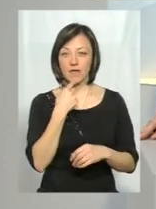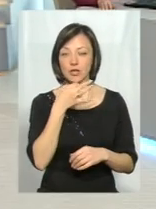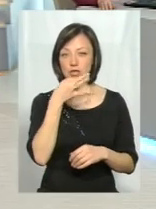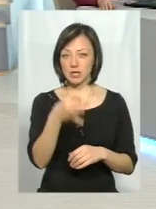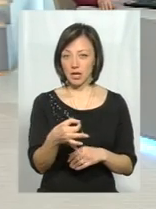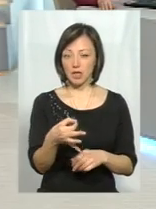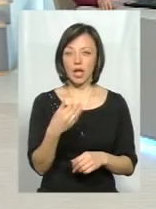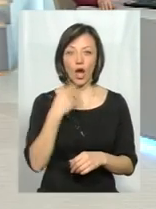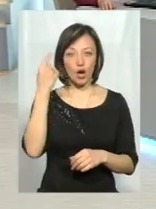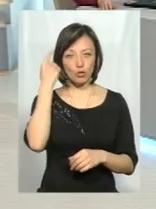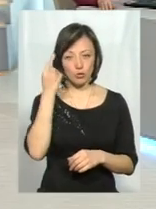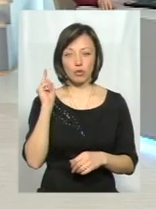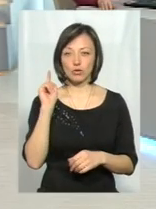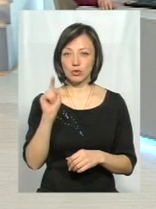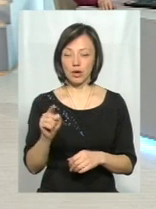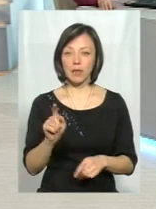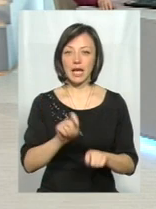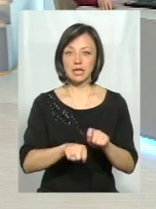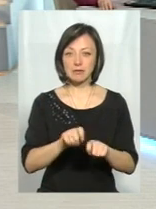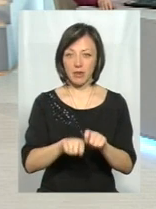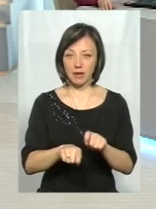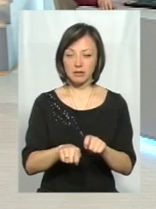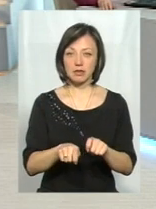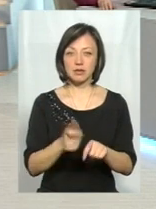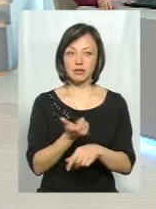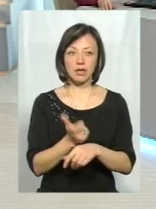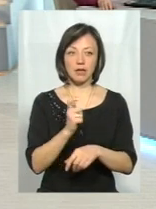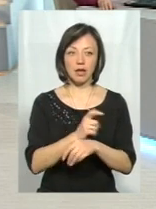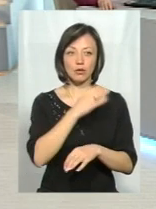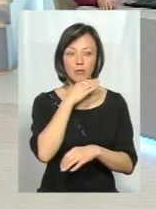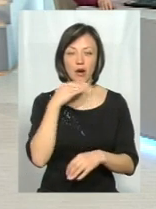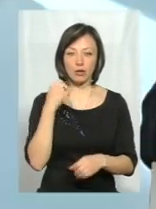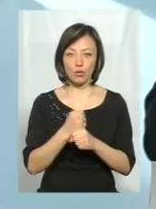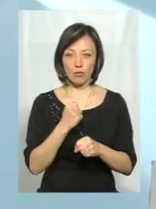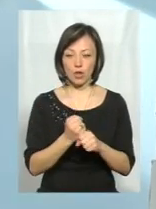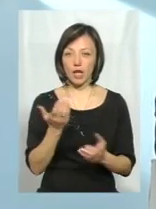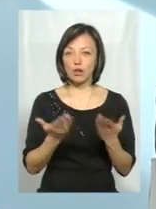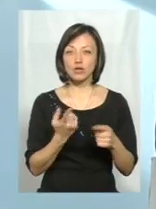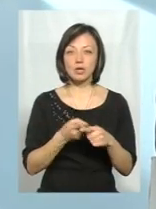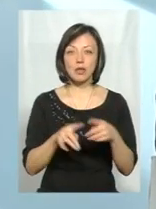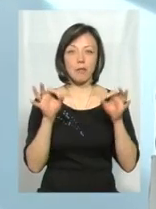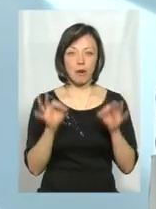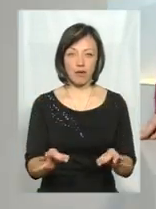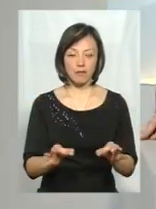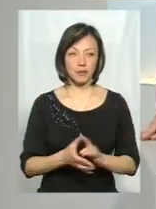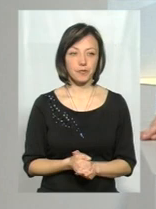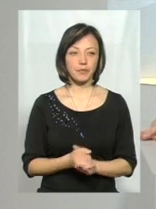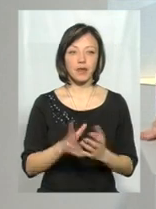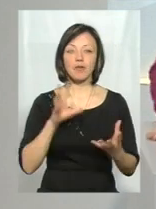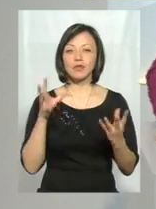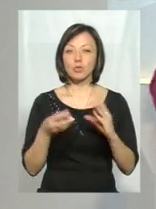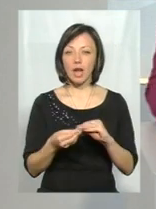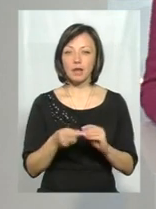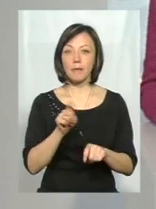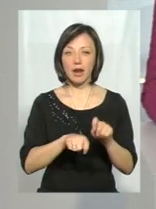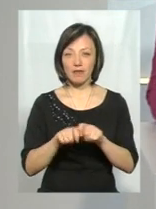сказати. Я думаю, що там інспекції є занадто багато роботи, якщо це правда. В результаті перевірок ми зможемо